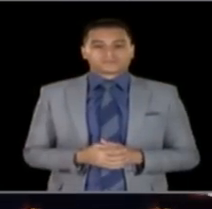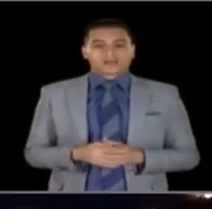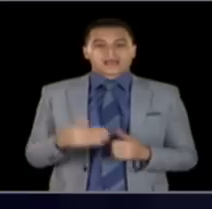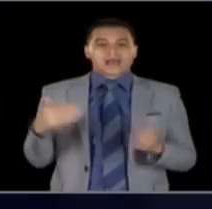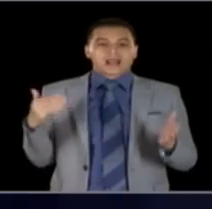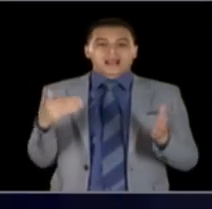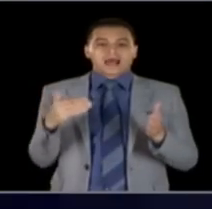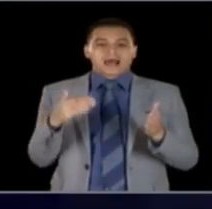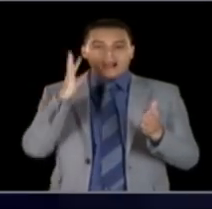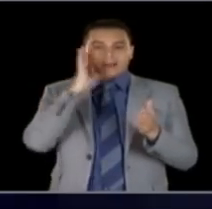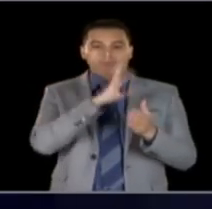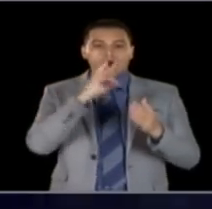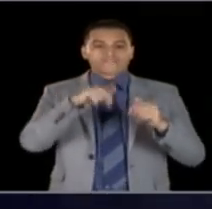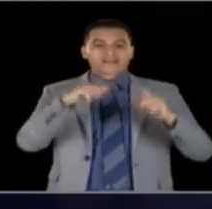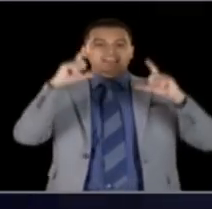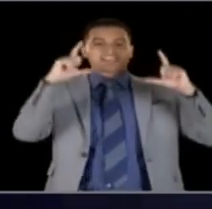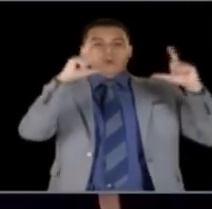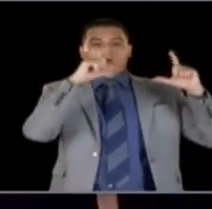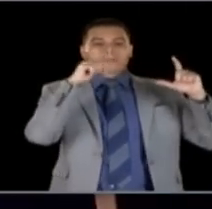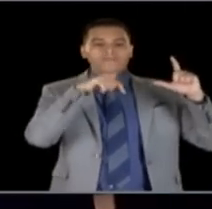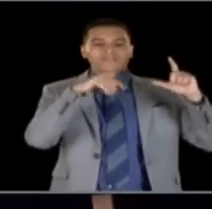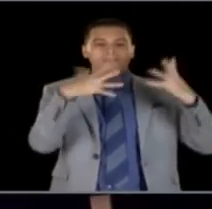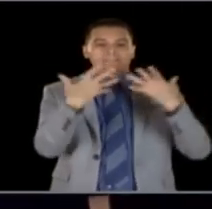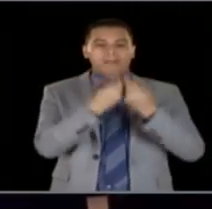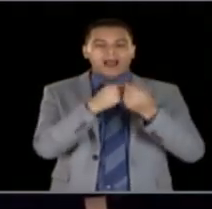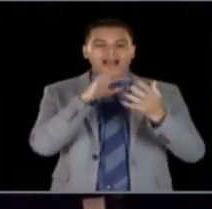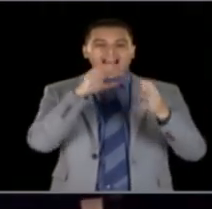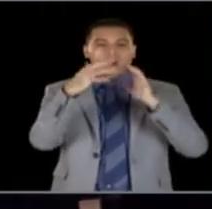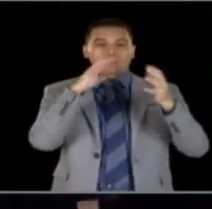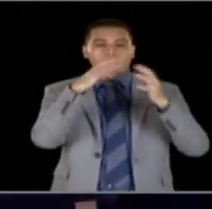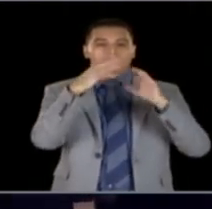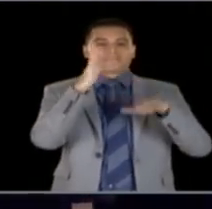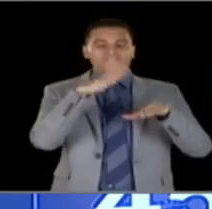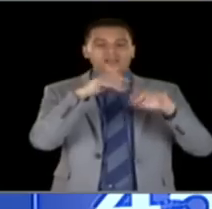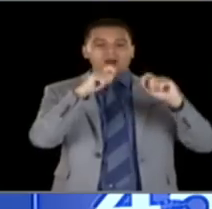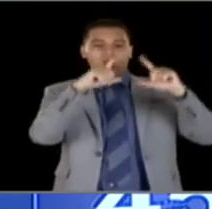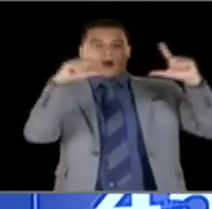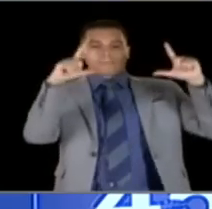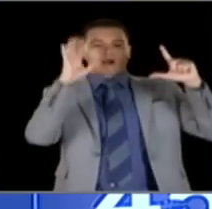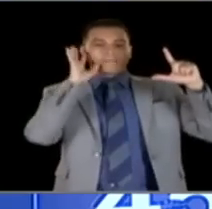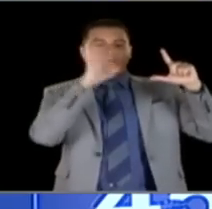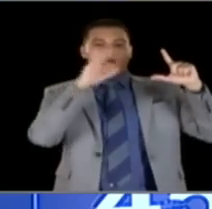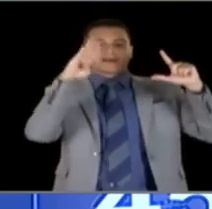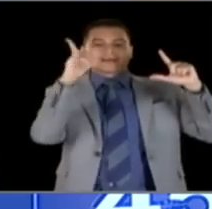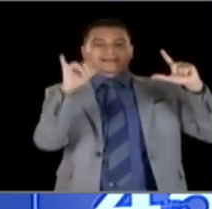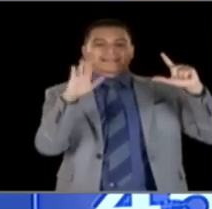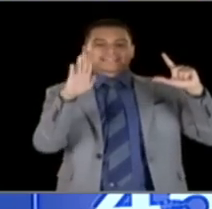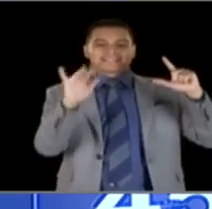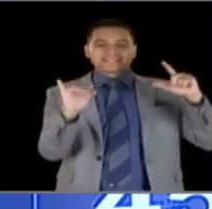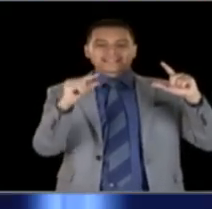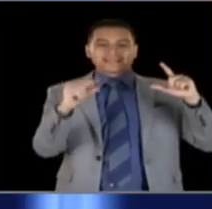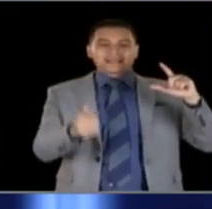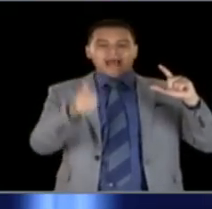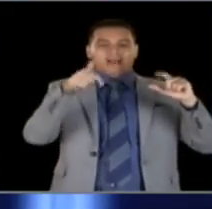إلى أي كوكب يتبع قمر كراسيدا؟ تم اكتشافه